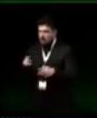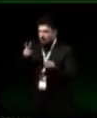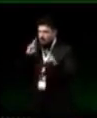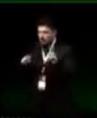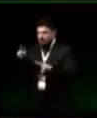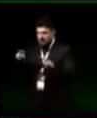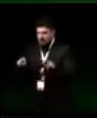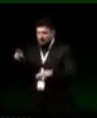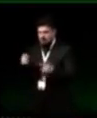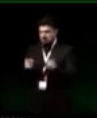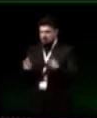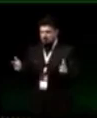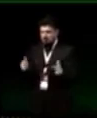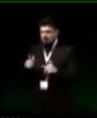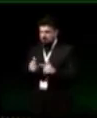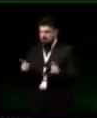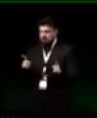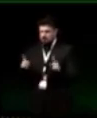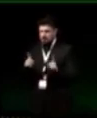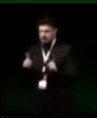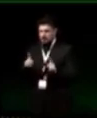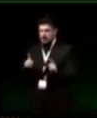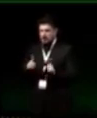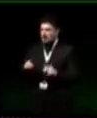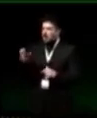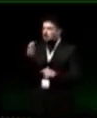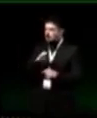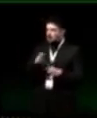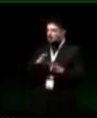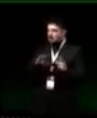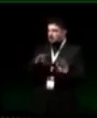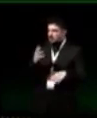politica. Nel 1948 Winston Churchill,